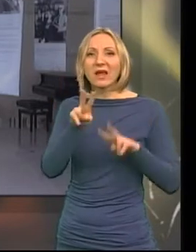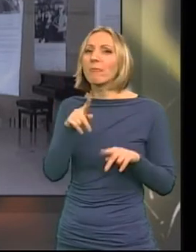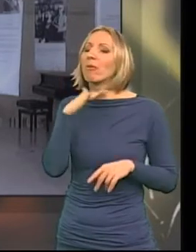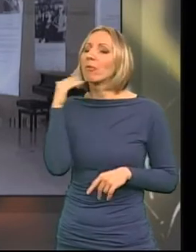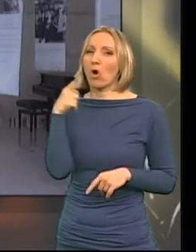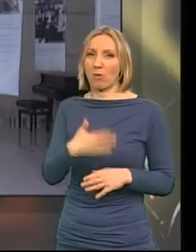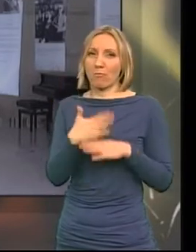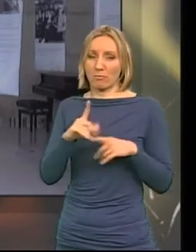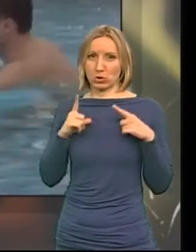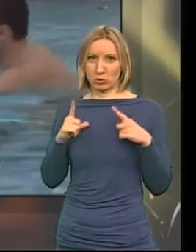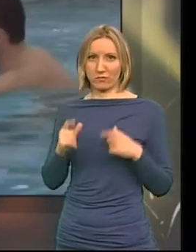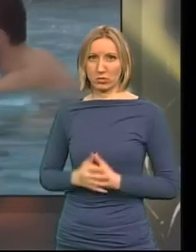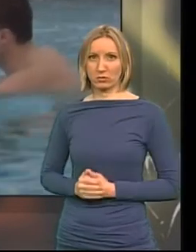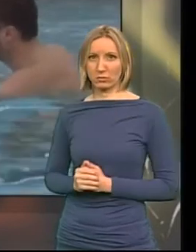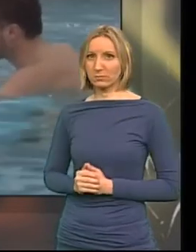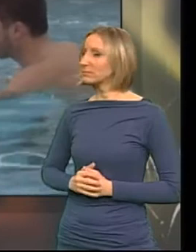životu.